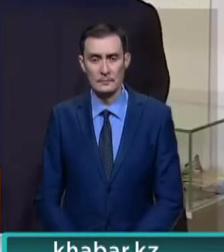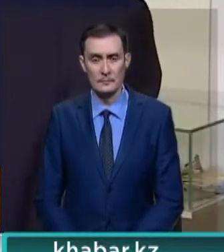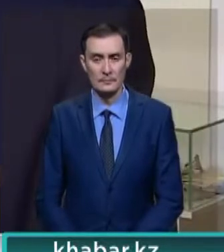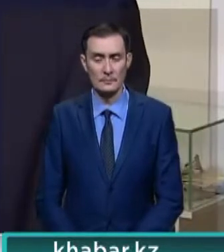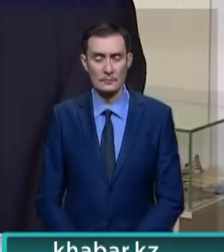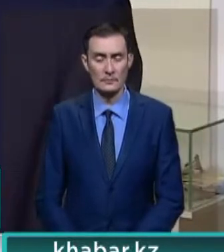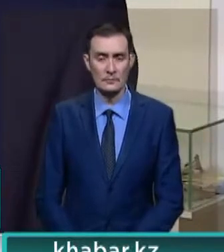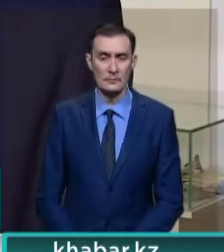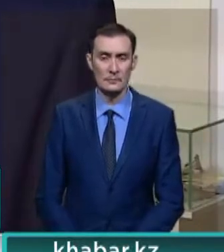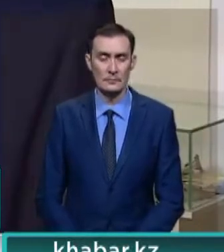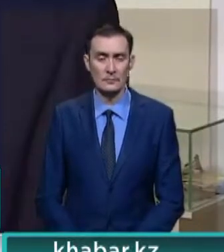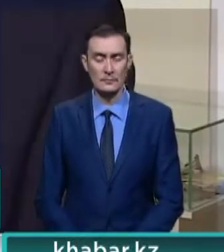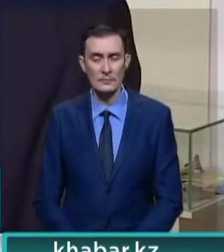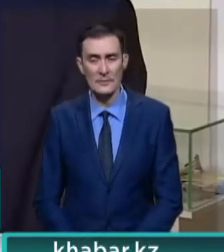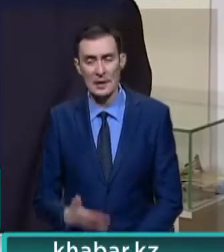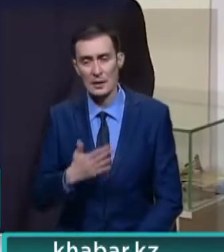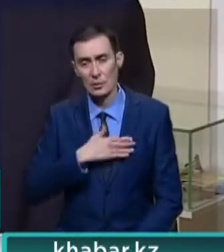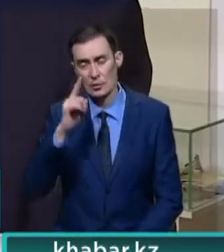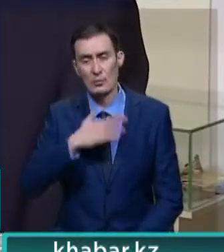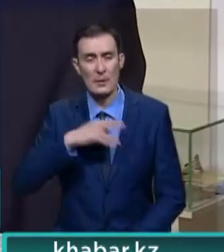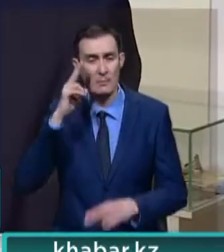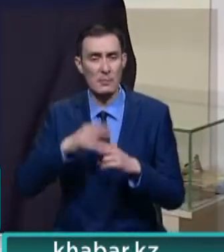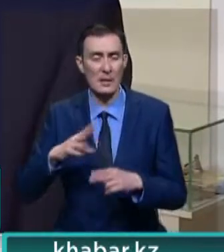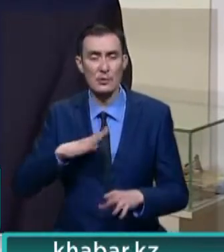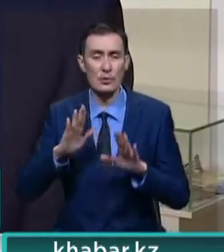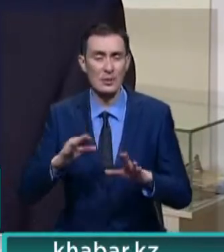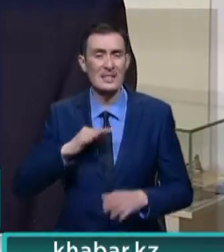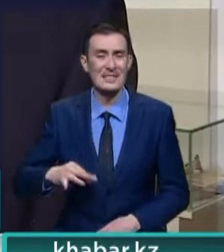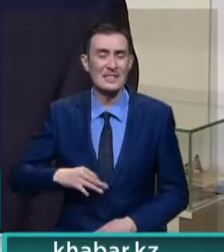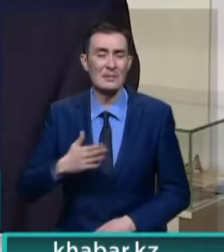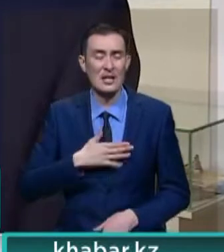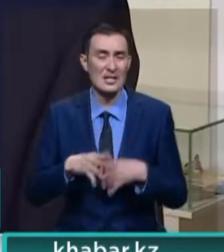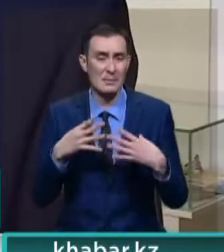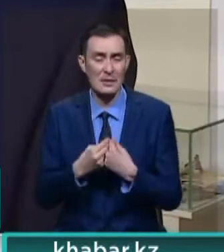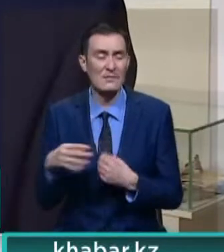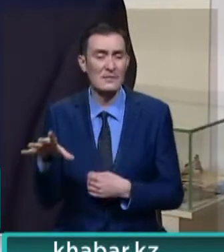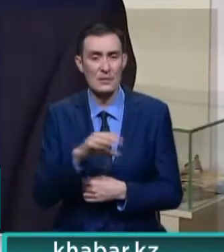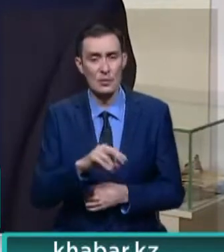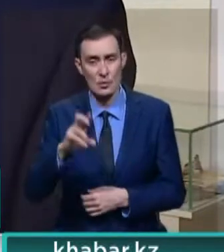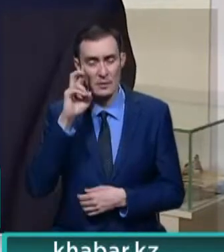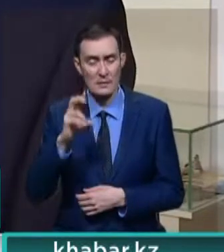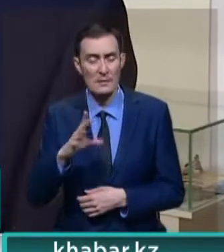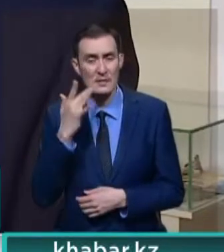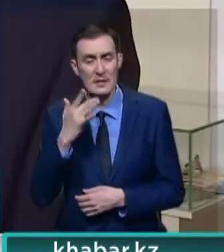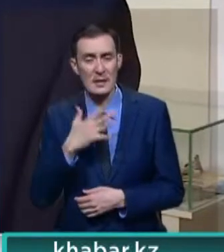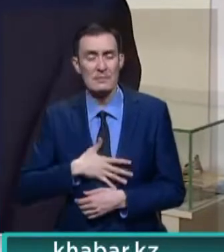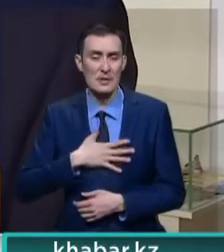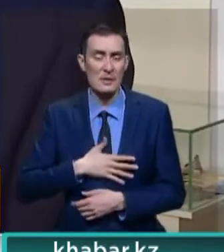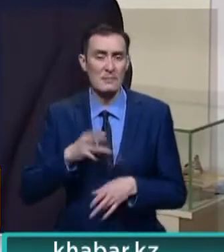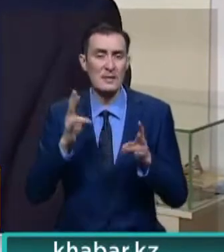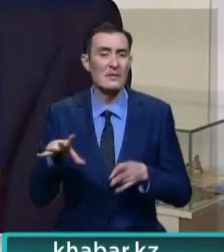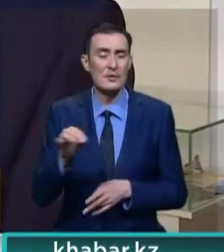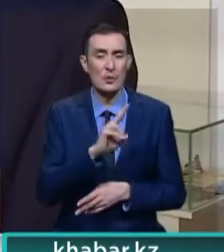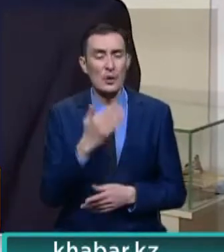актуальностью. Я считаю, что мой брат был сыном не только нашей семьи, но и всей нашей родины. Он близко к сердцу принимал беду всех,